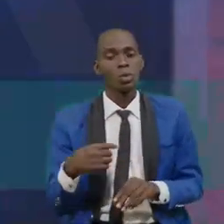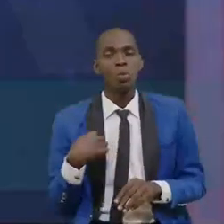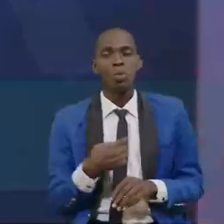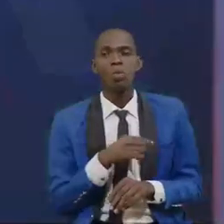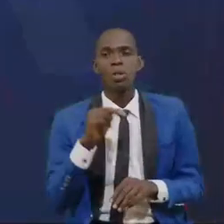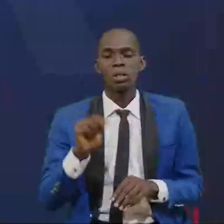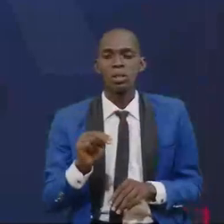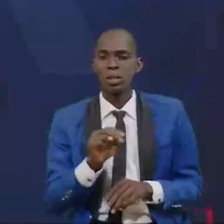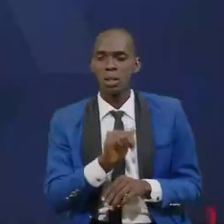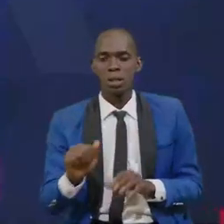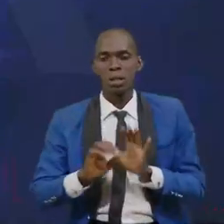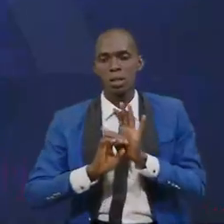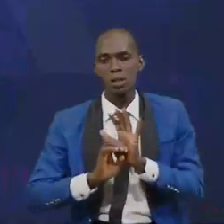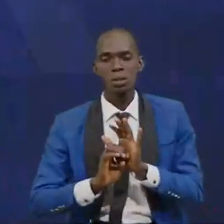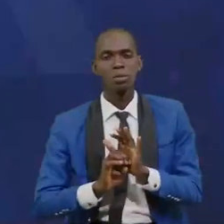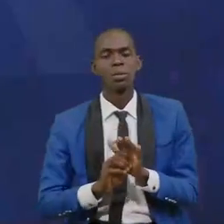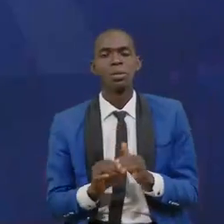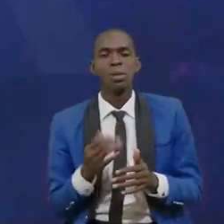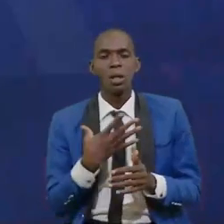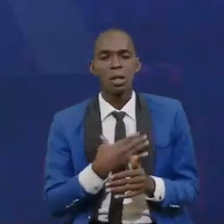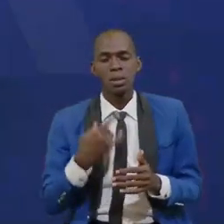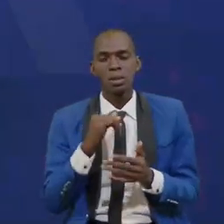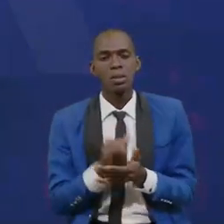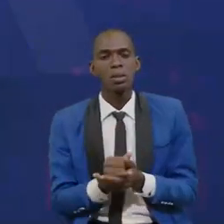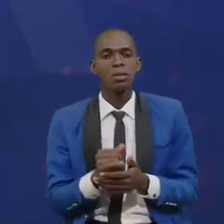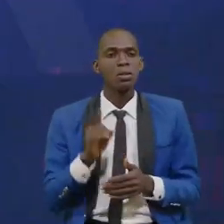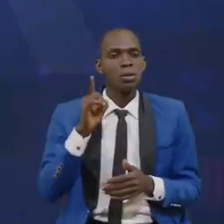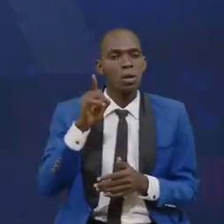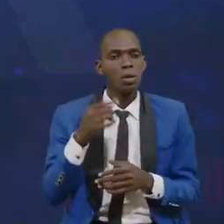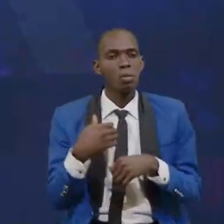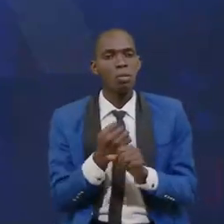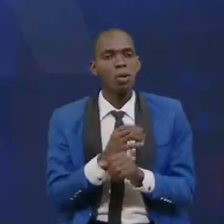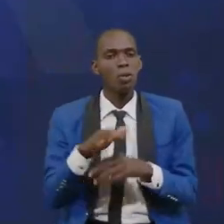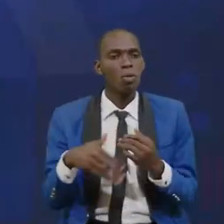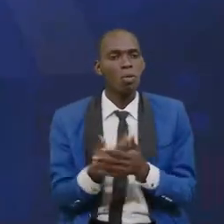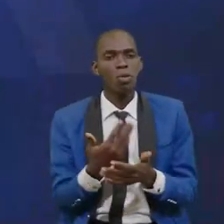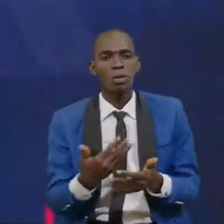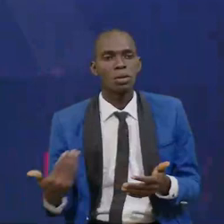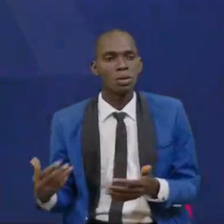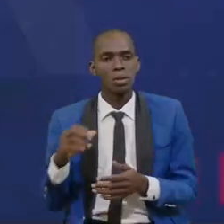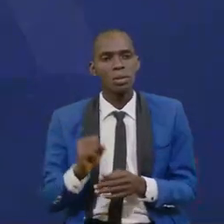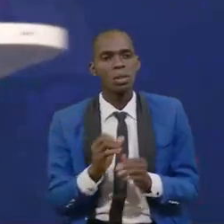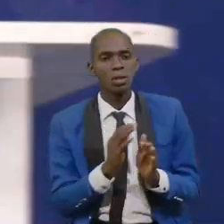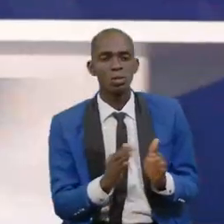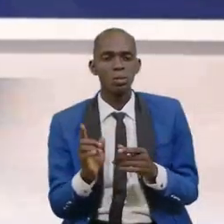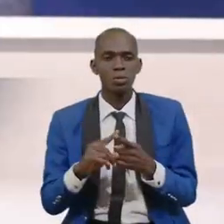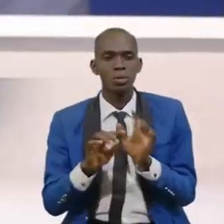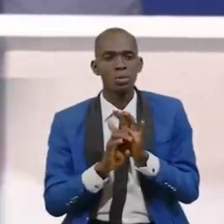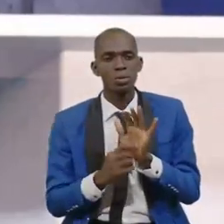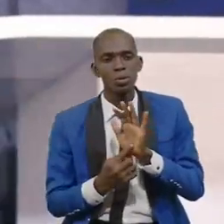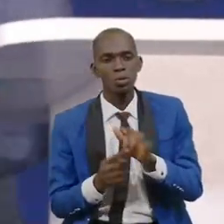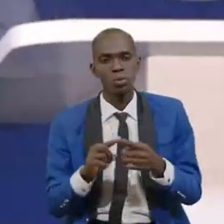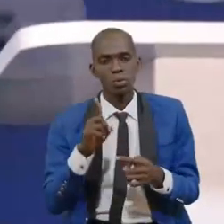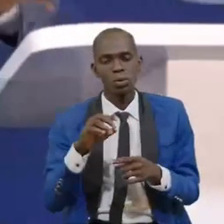regarde, fais toutes choses selon le modèle qui t'a été montré sur la montagne.